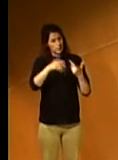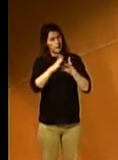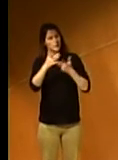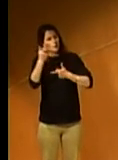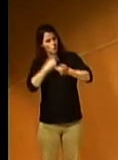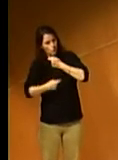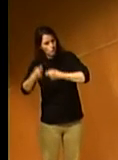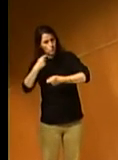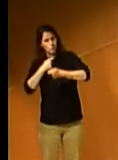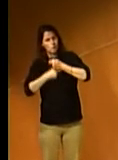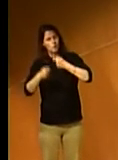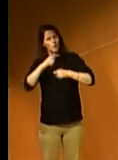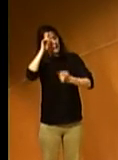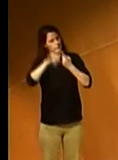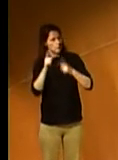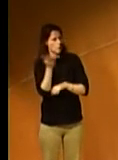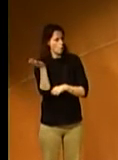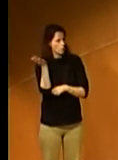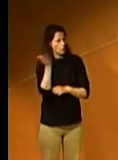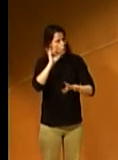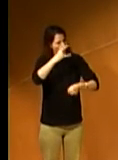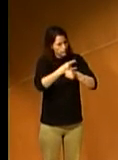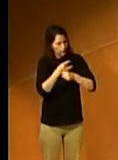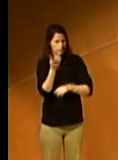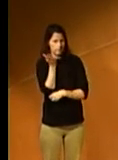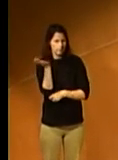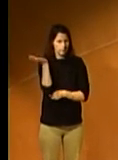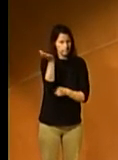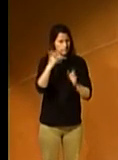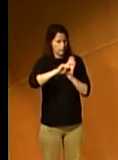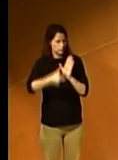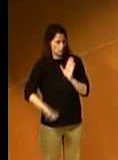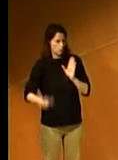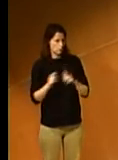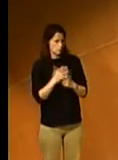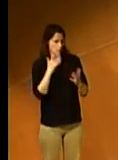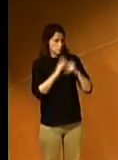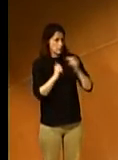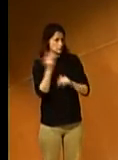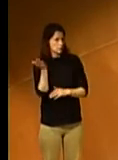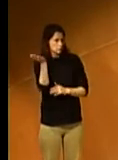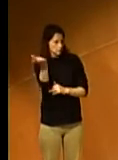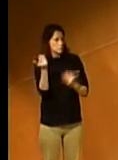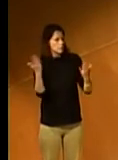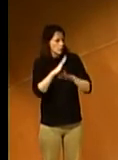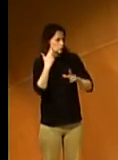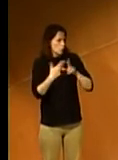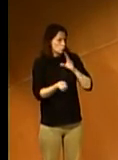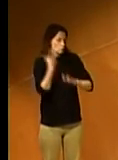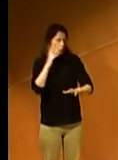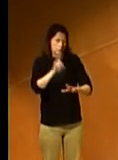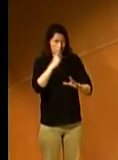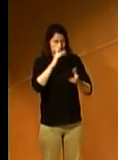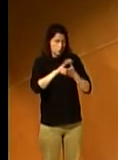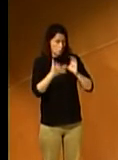café, en hôtel, café, restaurant. Donc, ce sont les serveurs. Maintenant, il y a une nouvelle appellation, donc c'est un petit peu compliqué.